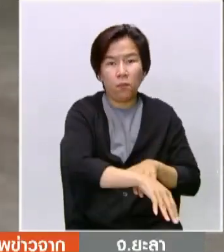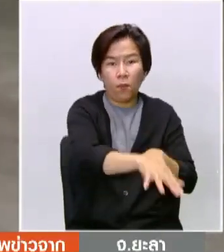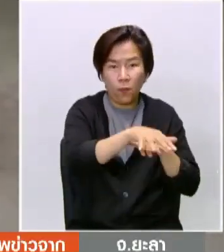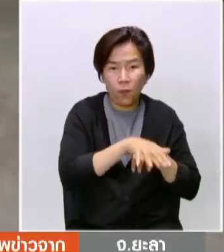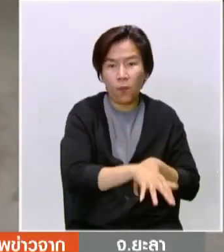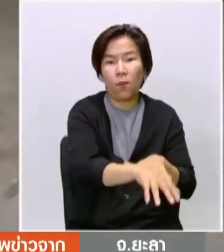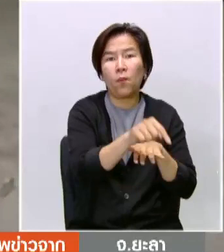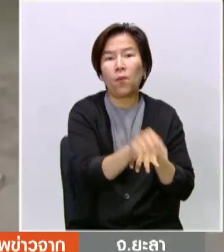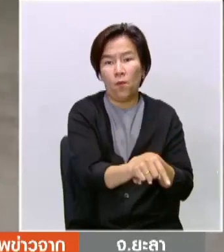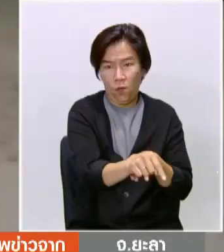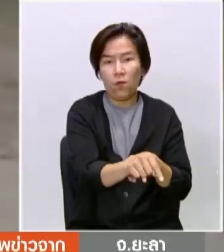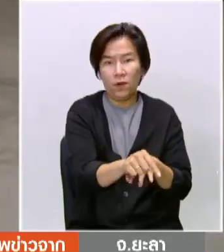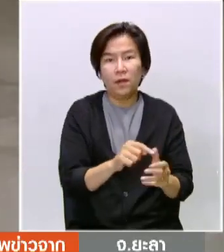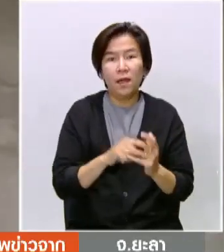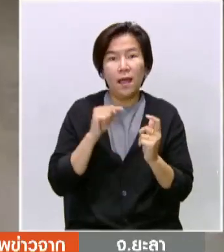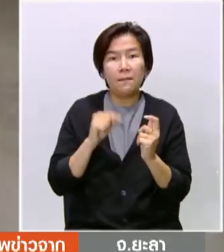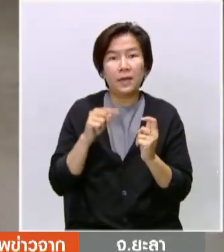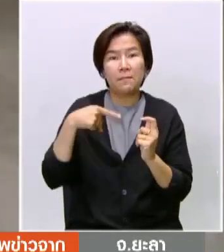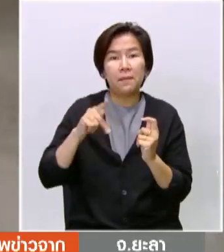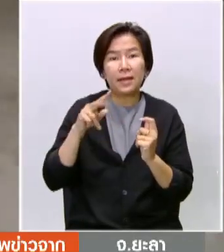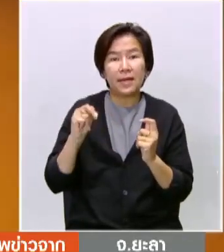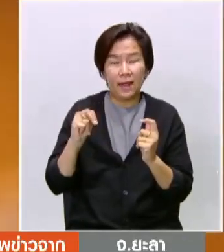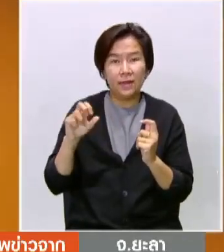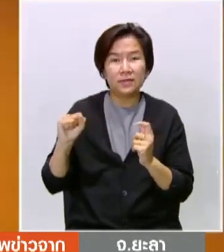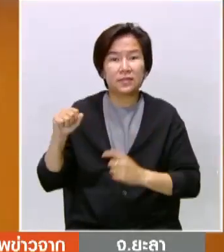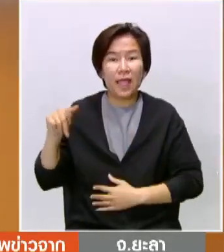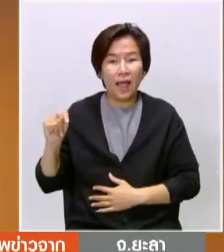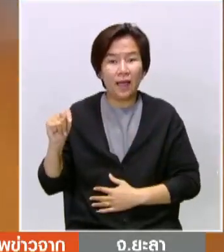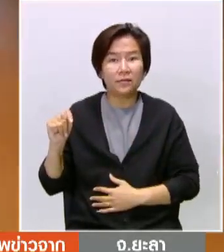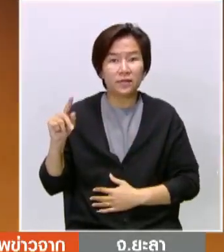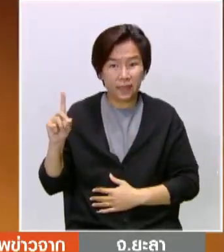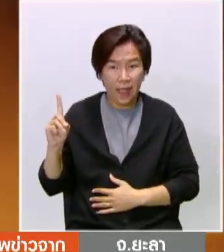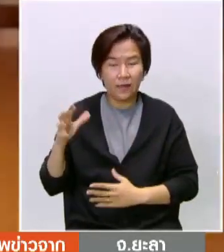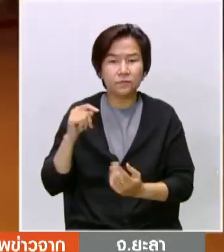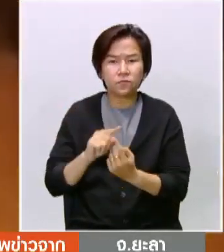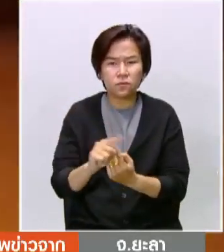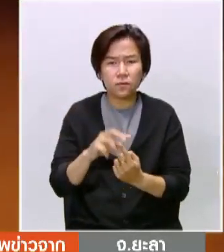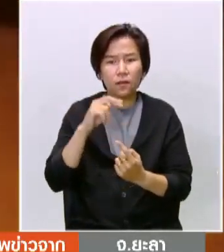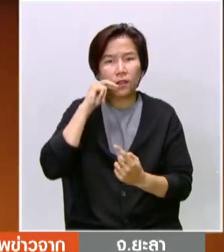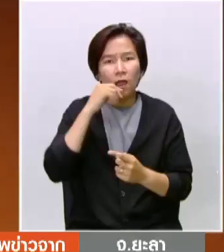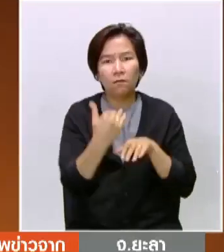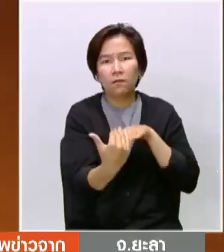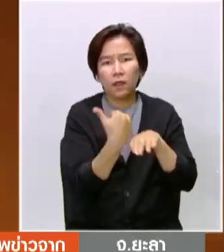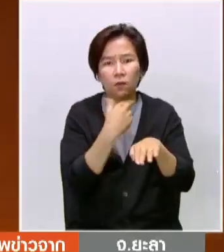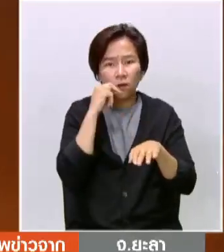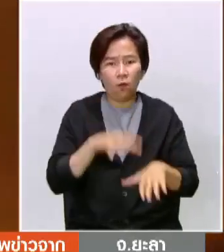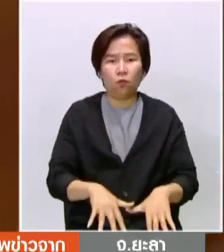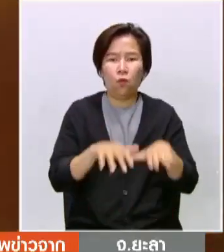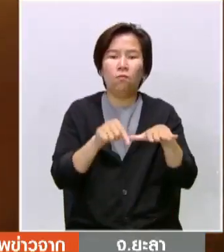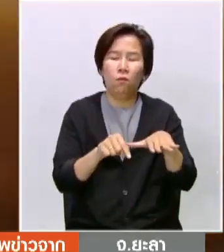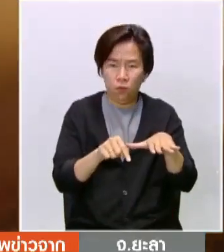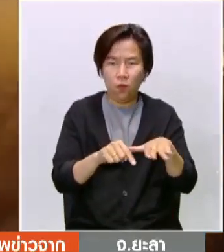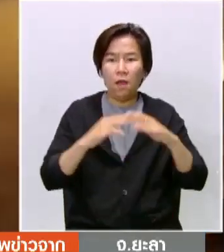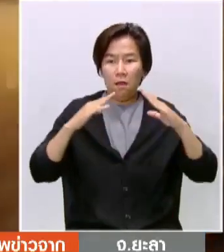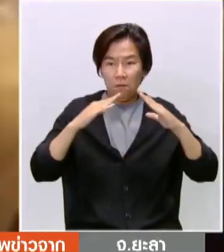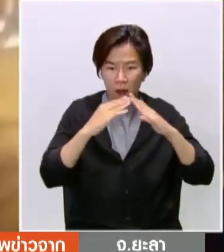าสังตำบลตาน้อปูเตะอำเภอบันนังสตาและท่วมถนนบนถนนสายบันนังสตาทานโตมวลน้ำเข้